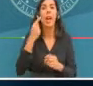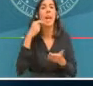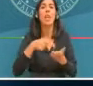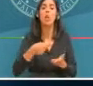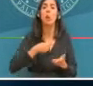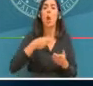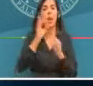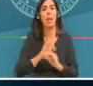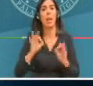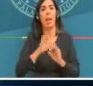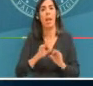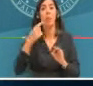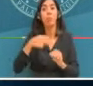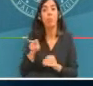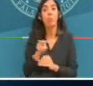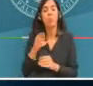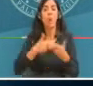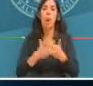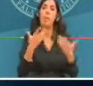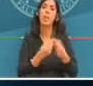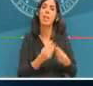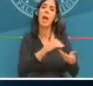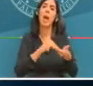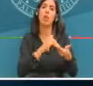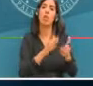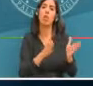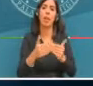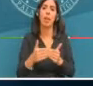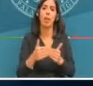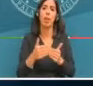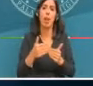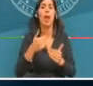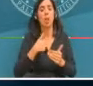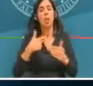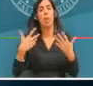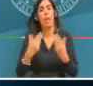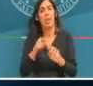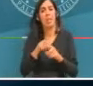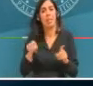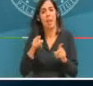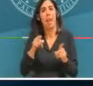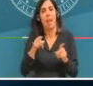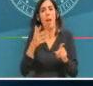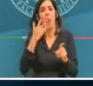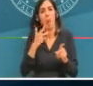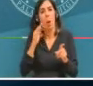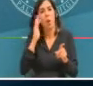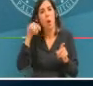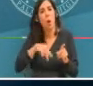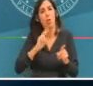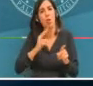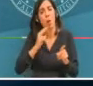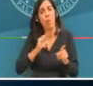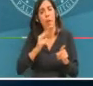i ristori arriveranno direttamente sul conto corrente dei diretti interessati con bonifico bancario